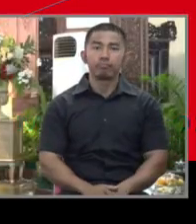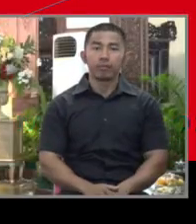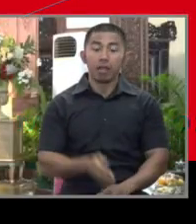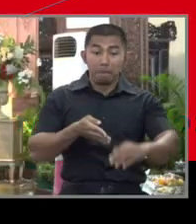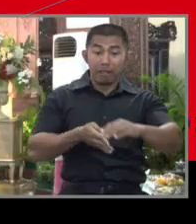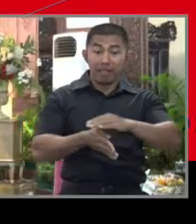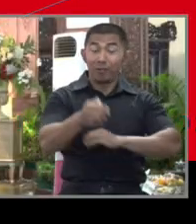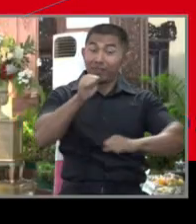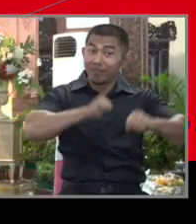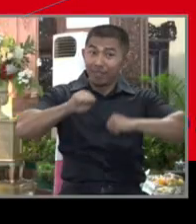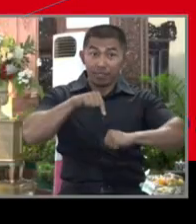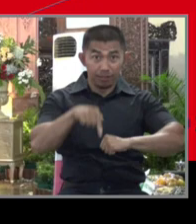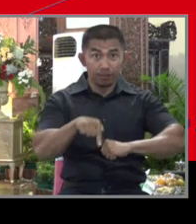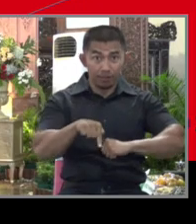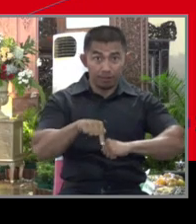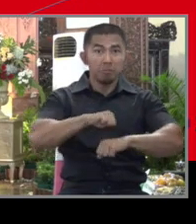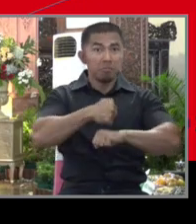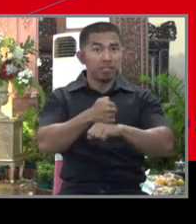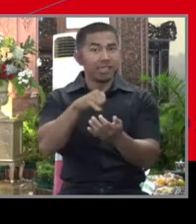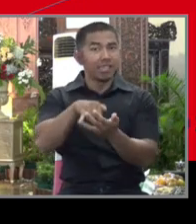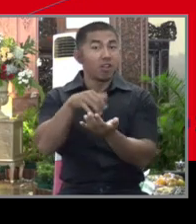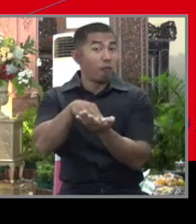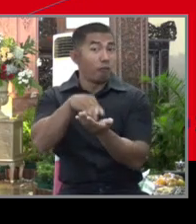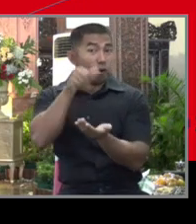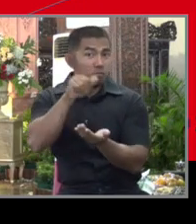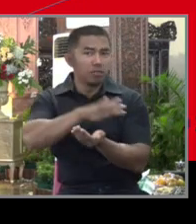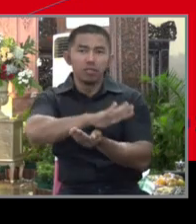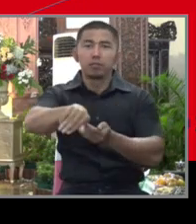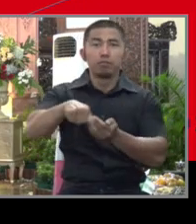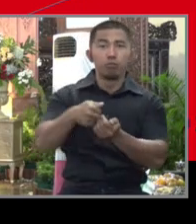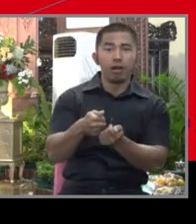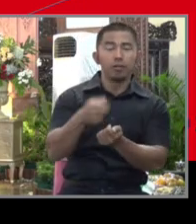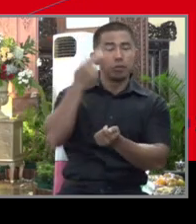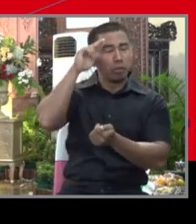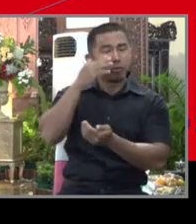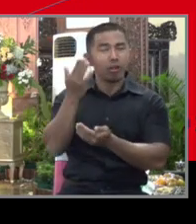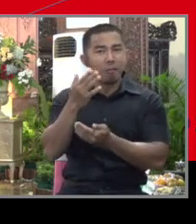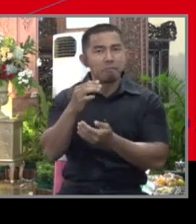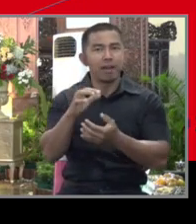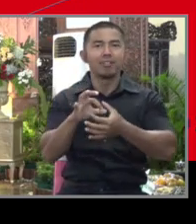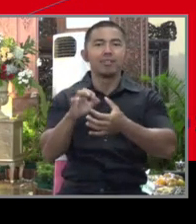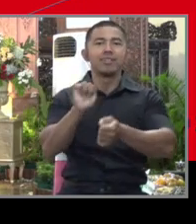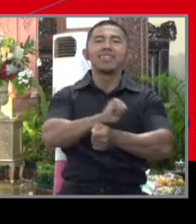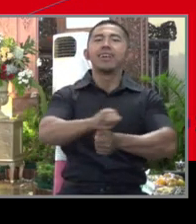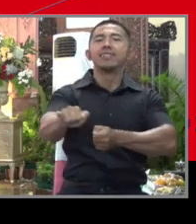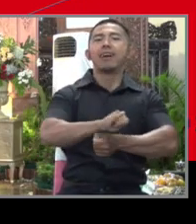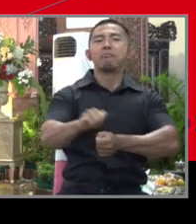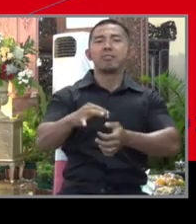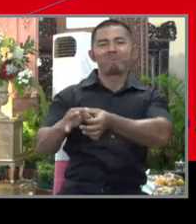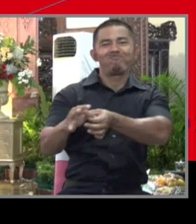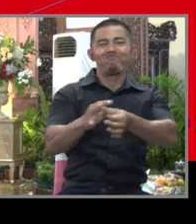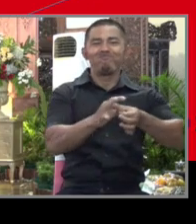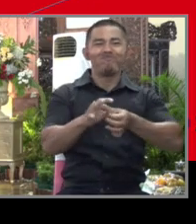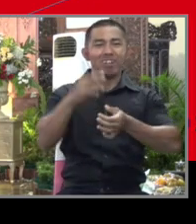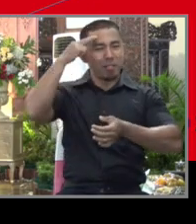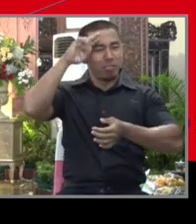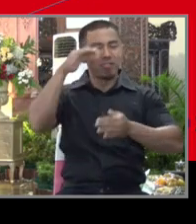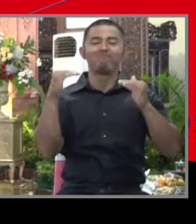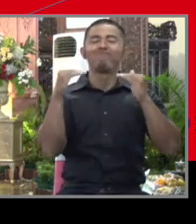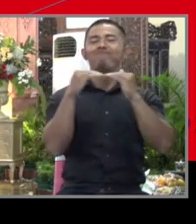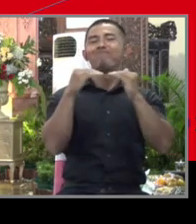Musren Bangwil ini dapat menjadi forum lintas daerah untuk bersinergi dalam mewujudkan pemerataan